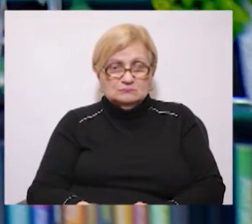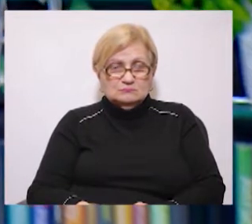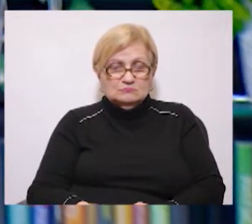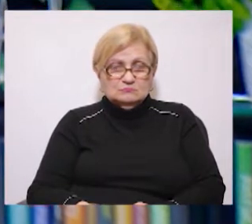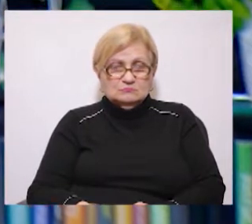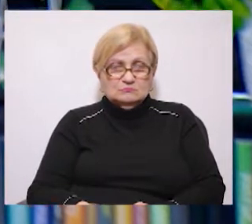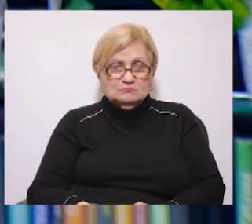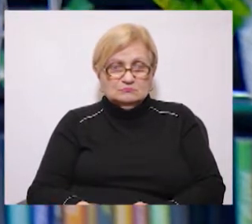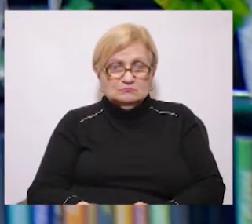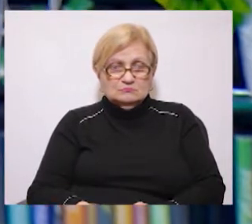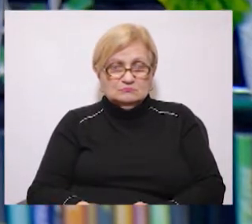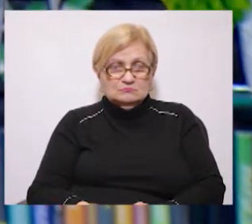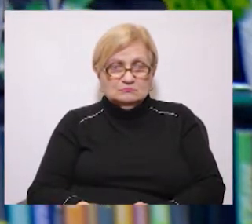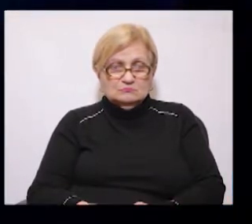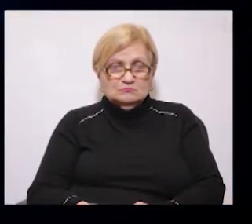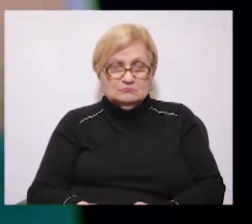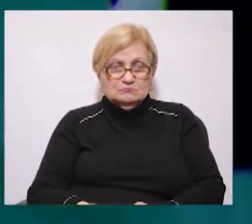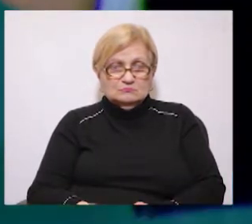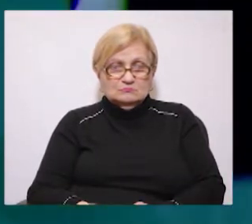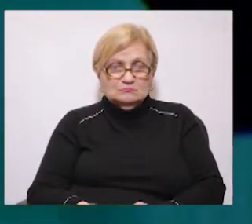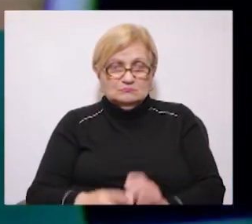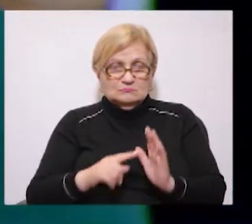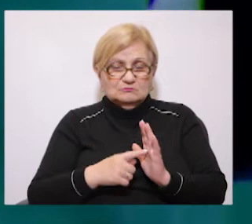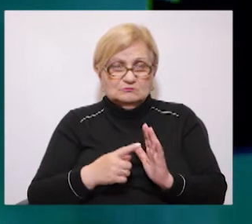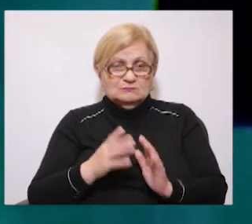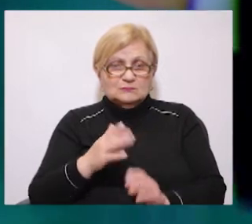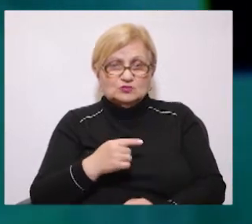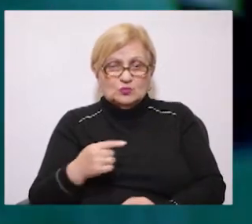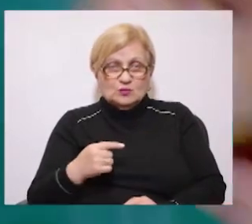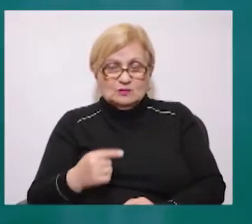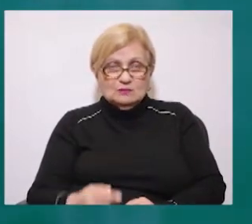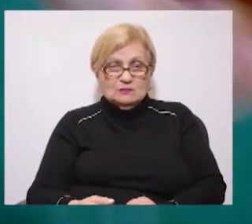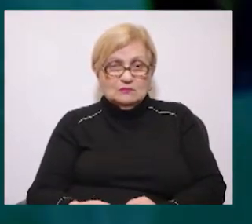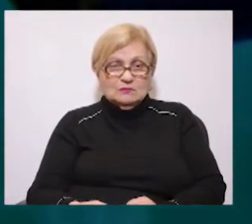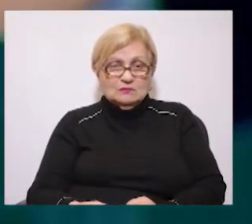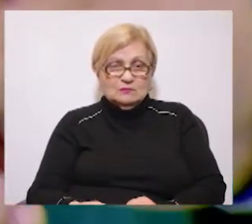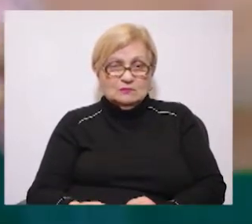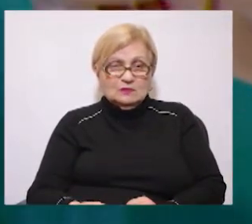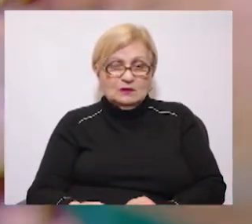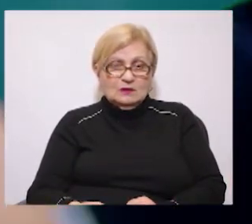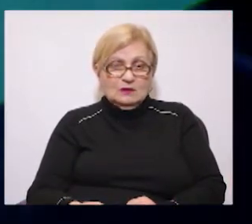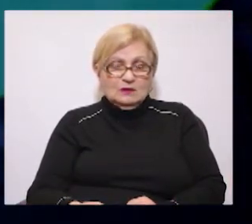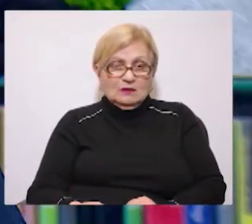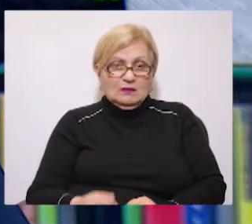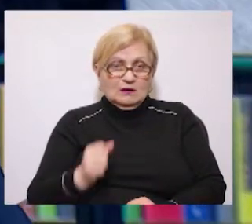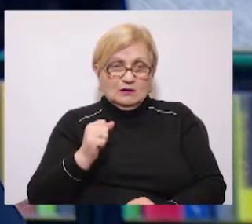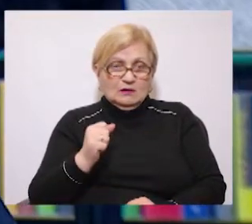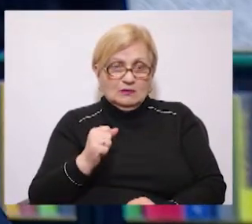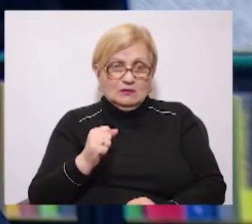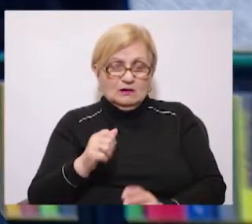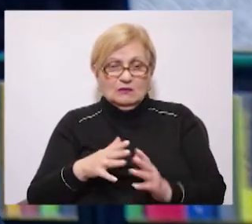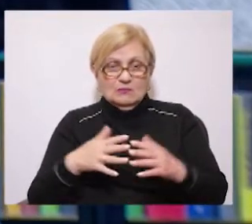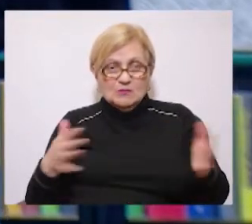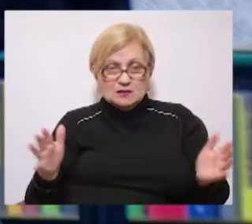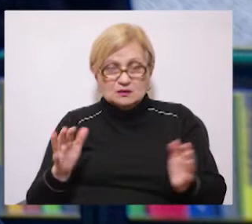ნაკლებია 0-ზე, b მეტია 0-ზე, ნამრავლი არის უარყოფითი. და რა შეიძლება შეიძლება იყოს a